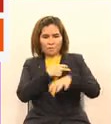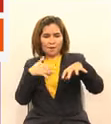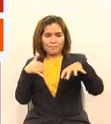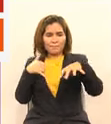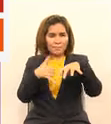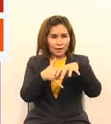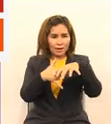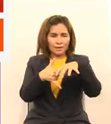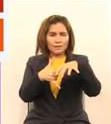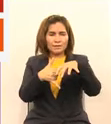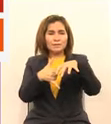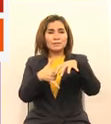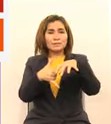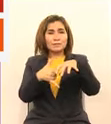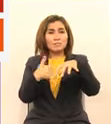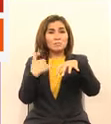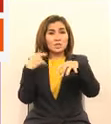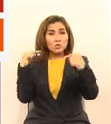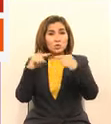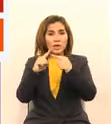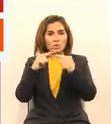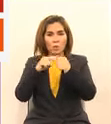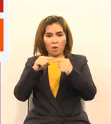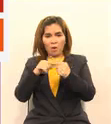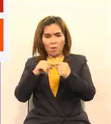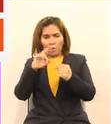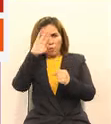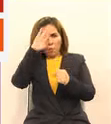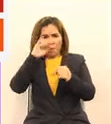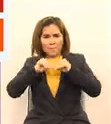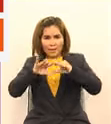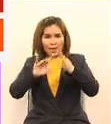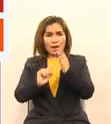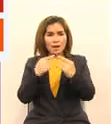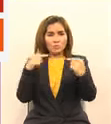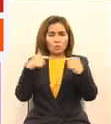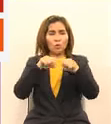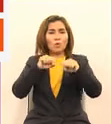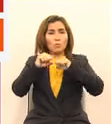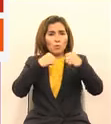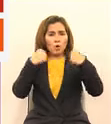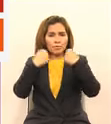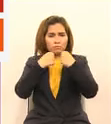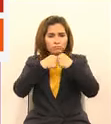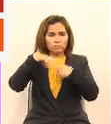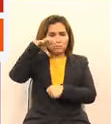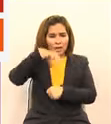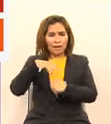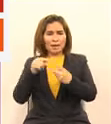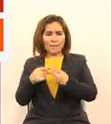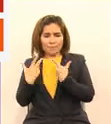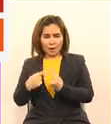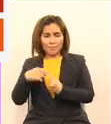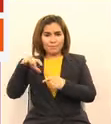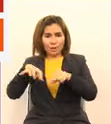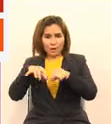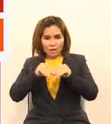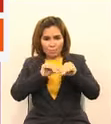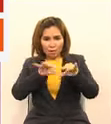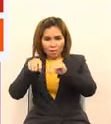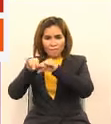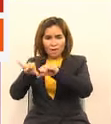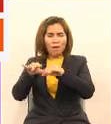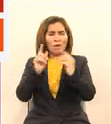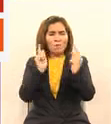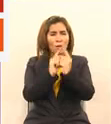ราเกิดคลัสเตอร์ที่สนามมวยกับบันเทิงเนี่ยนะครับเพราะฉะนั้นผู้ป่วยของเราเนี่ยก็จะเป็นผู้